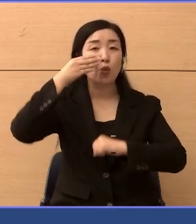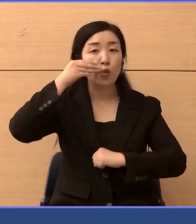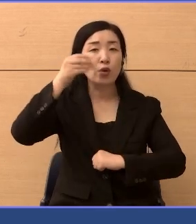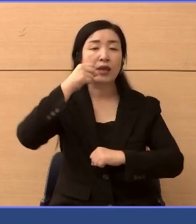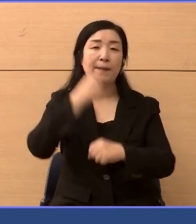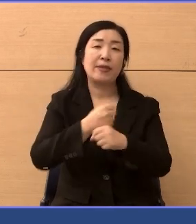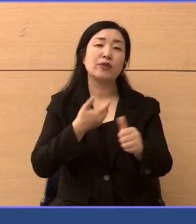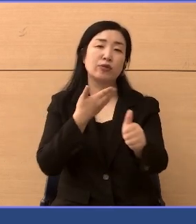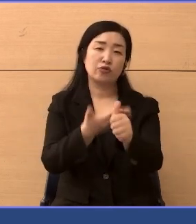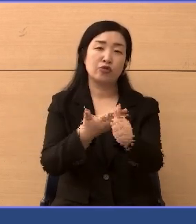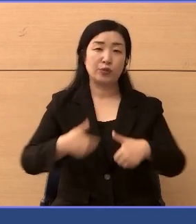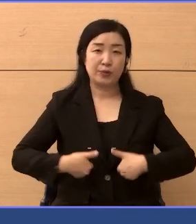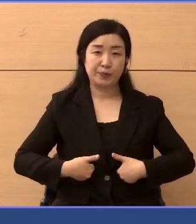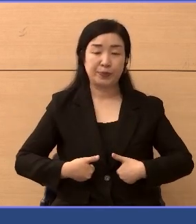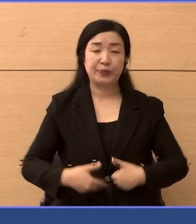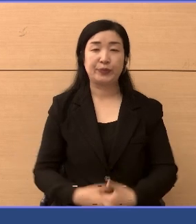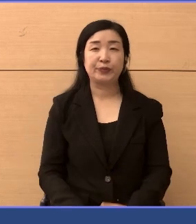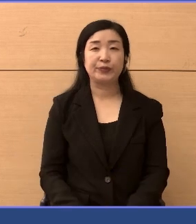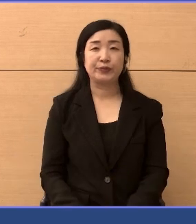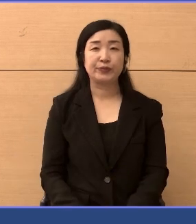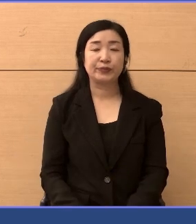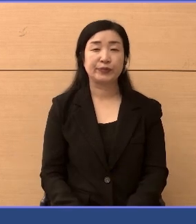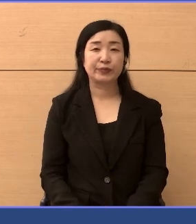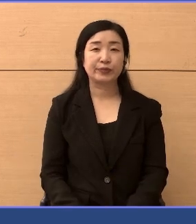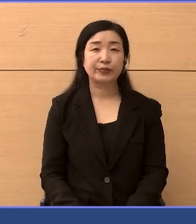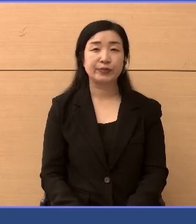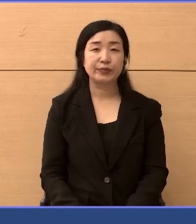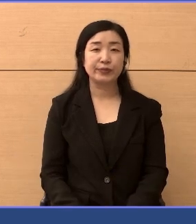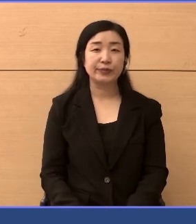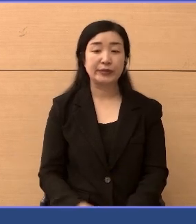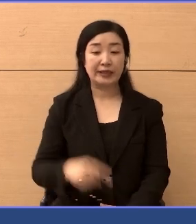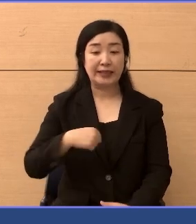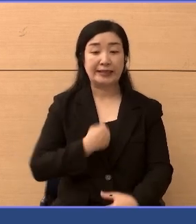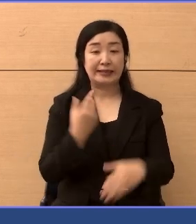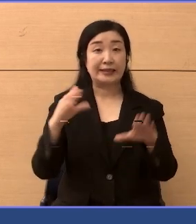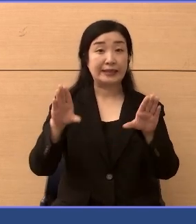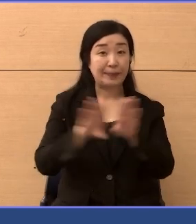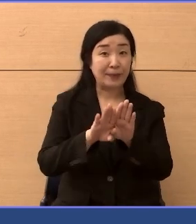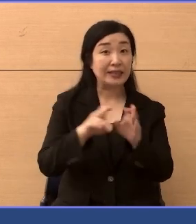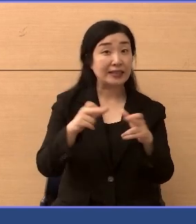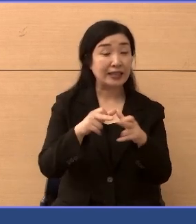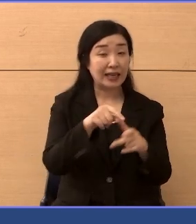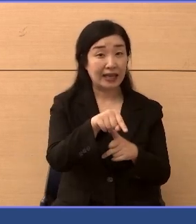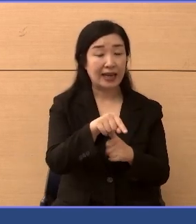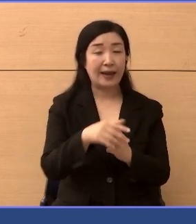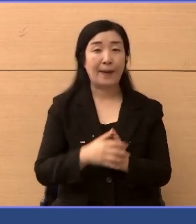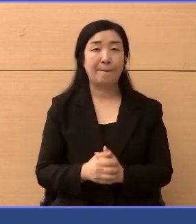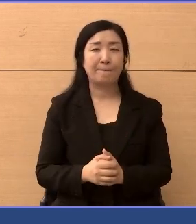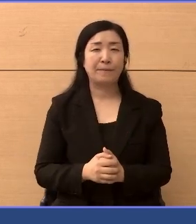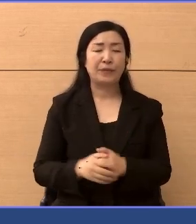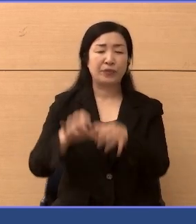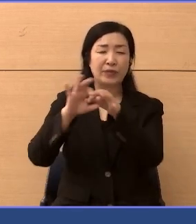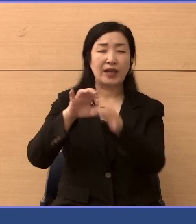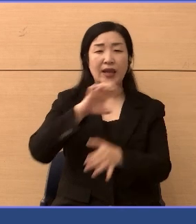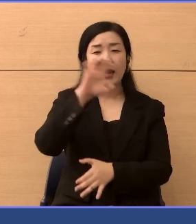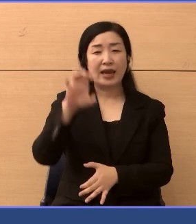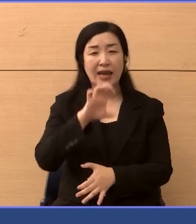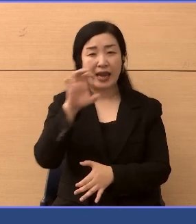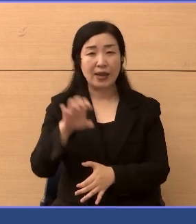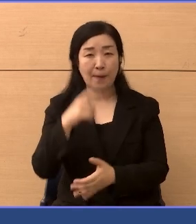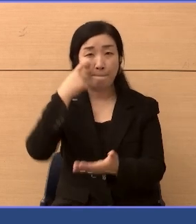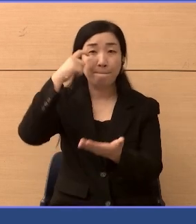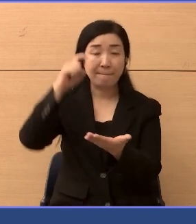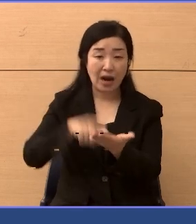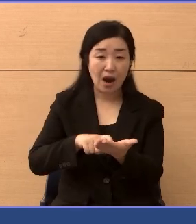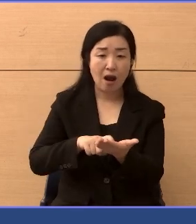주셔야 합니다. development in ASD takes a different trajectory than in ASD의 typically developing 계속해서의 individuals, 발현이라고 we 하는